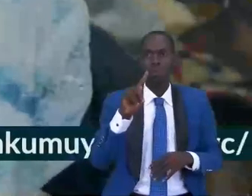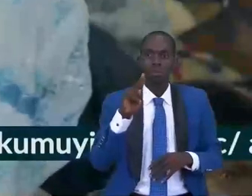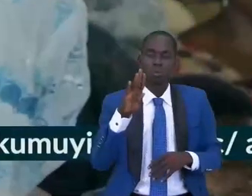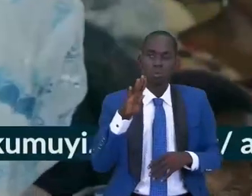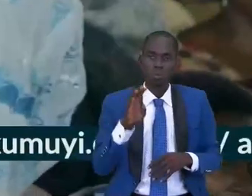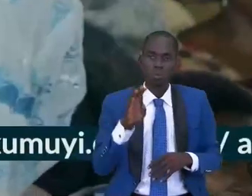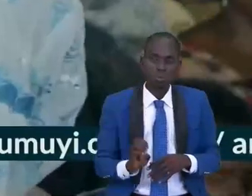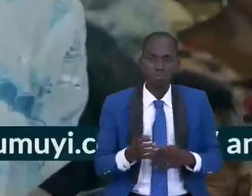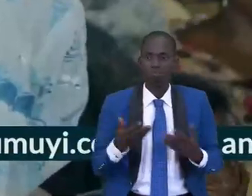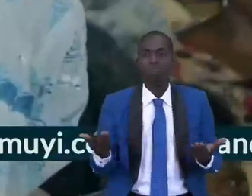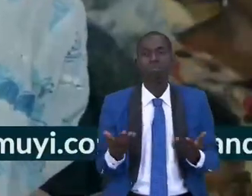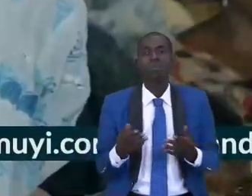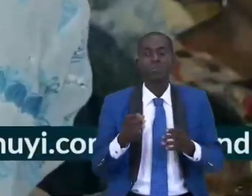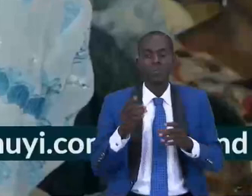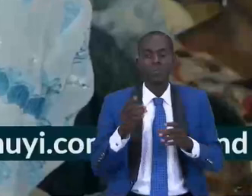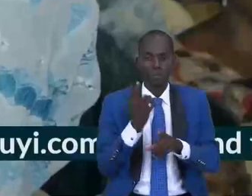Kumuyi.com.